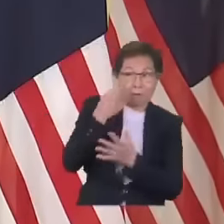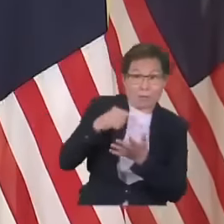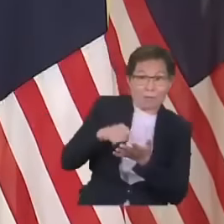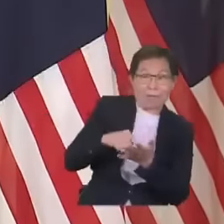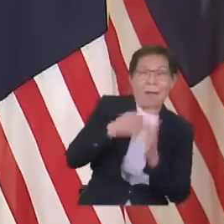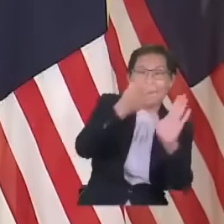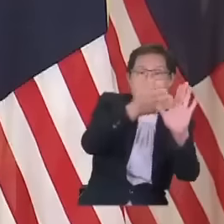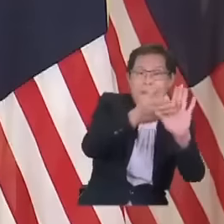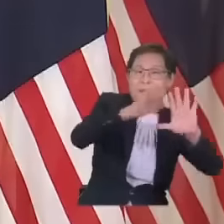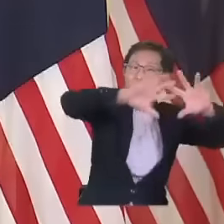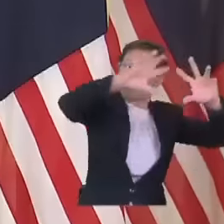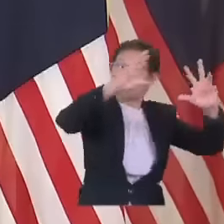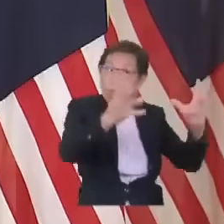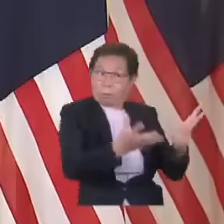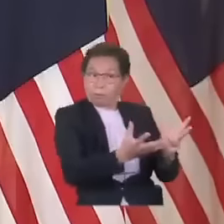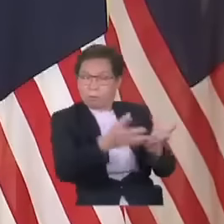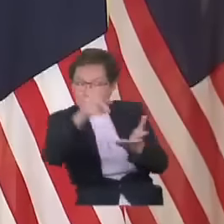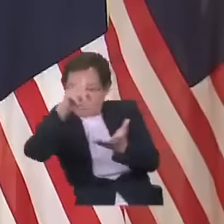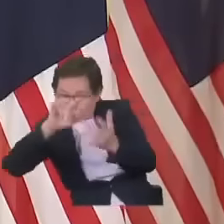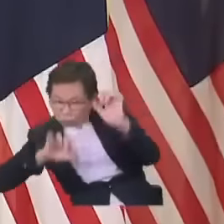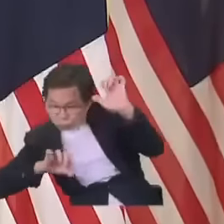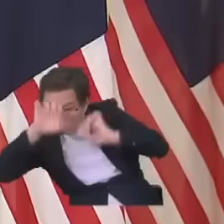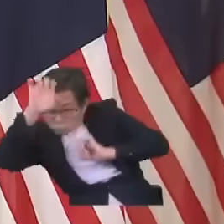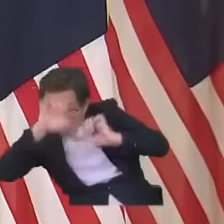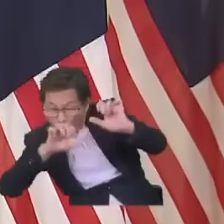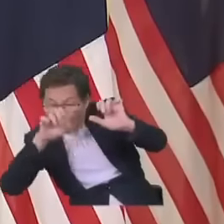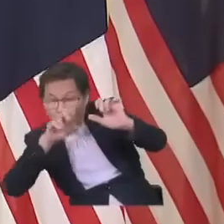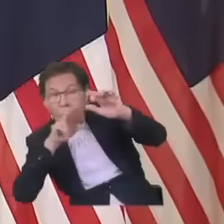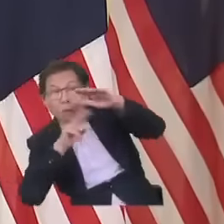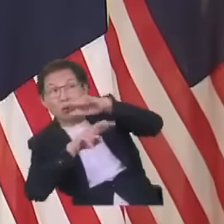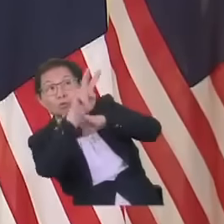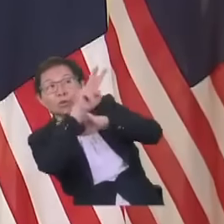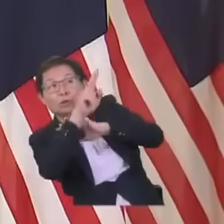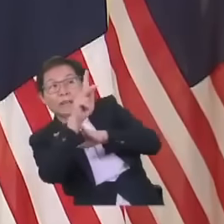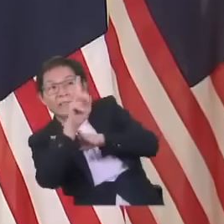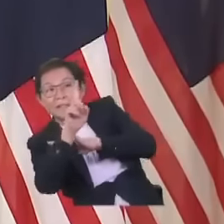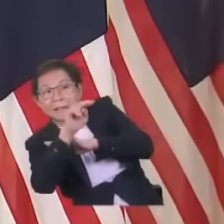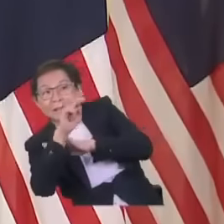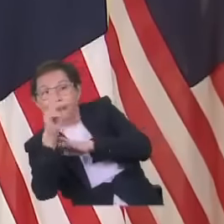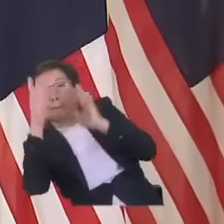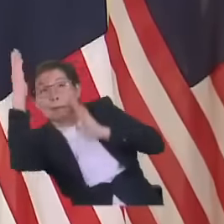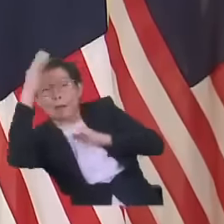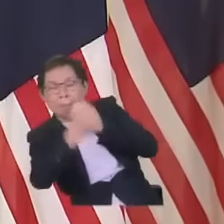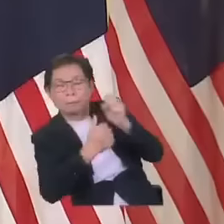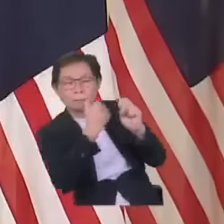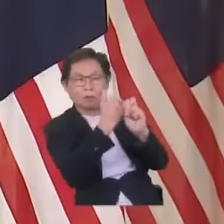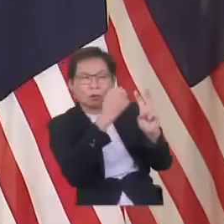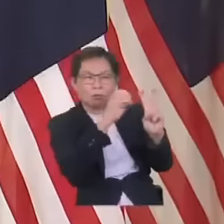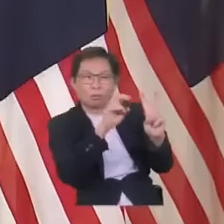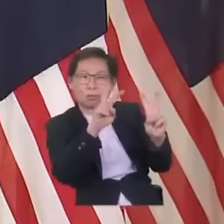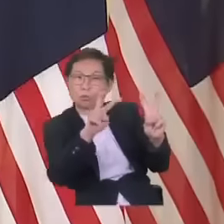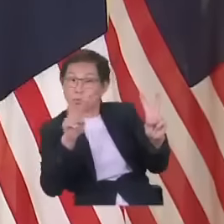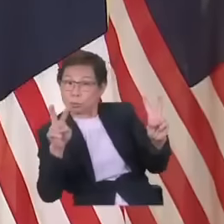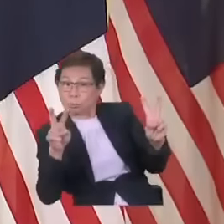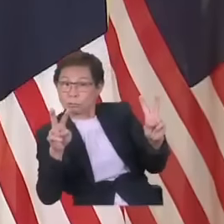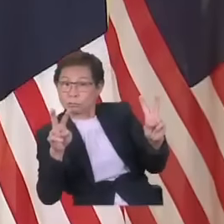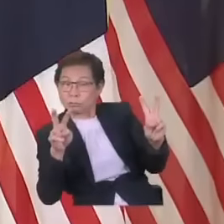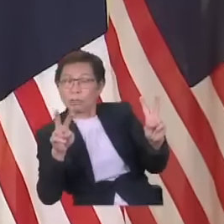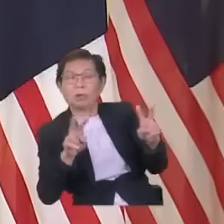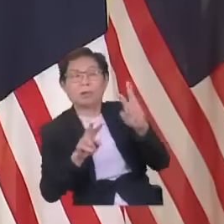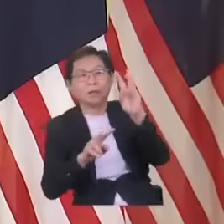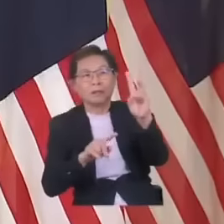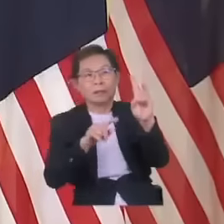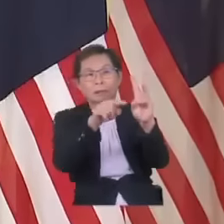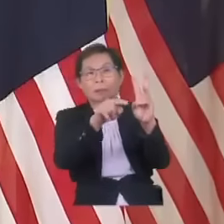Bank Dunia menyimak smule unjuran ke negara bagi Tahun 2022 kepada